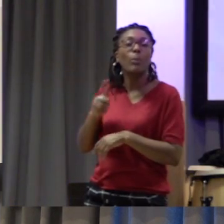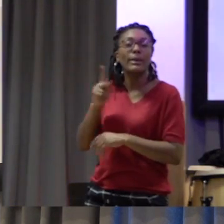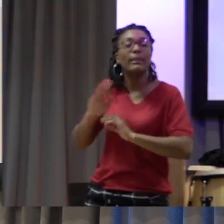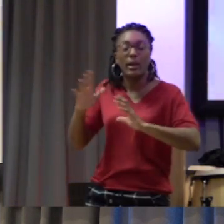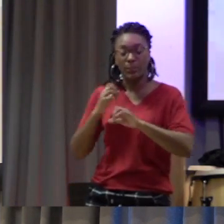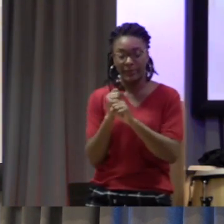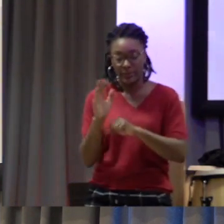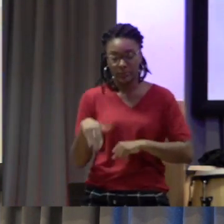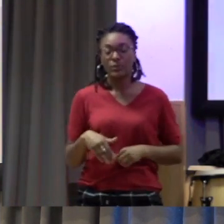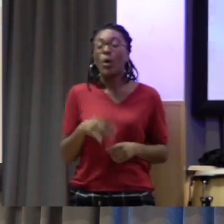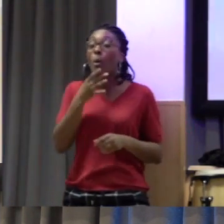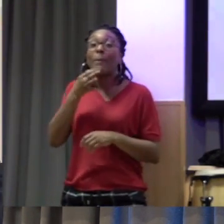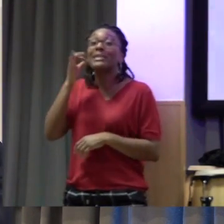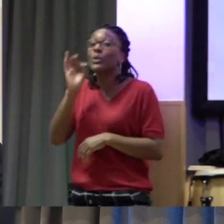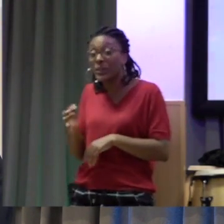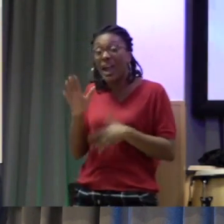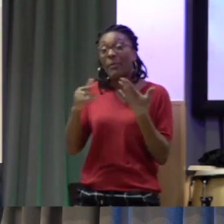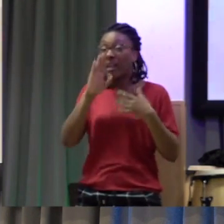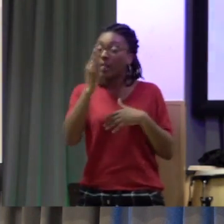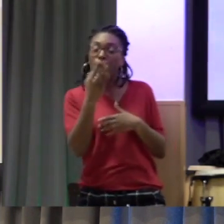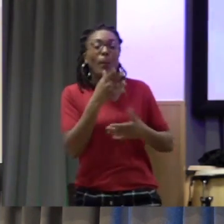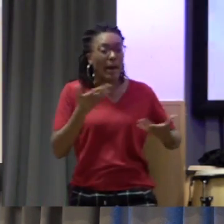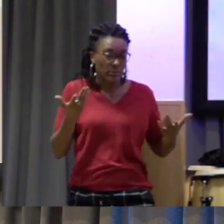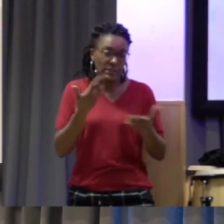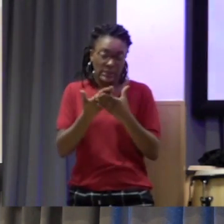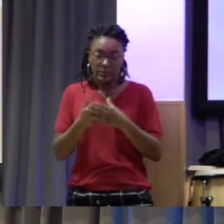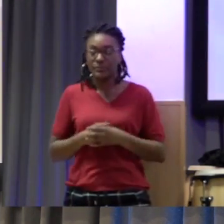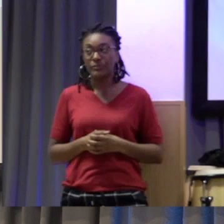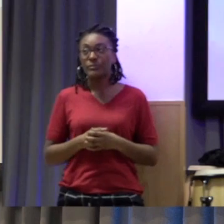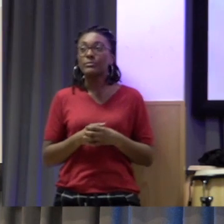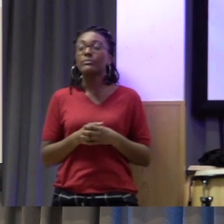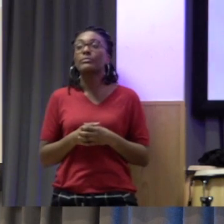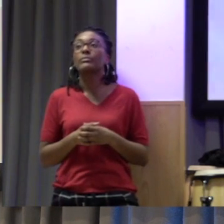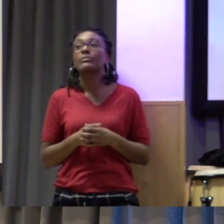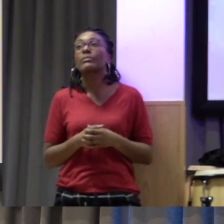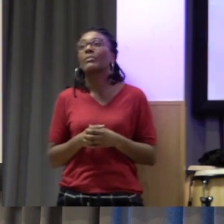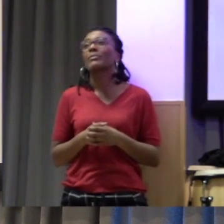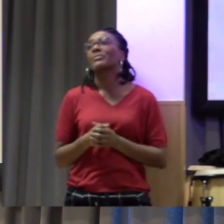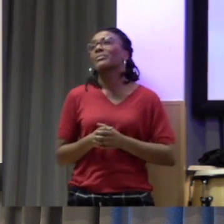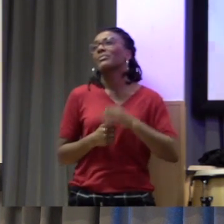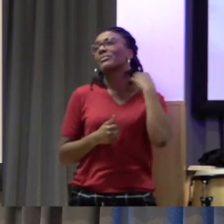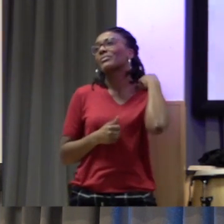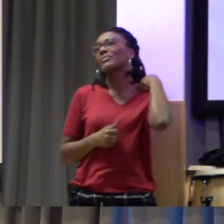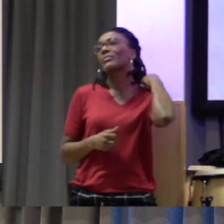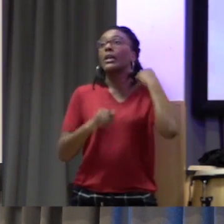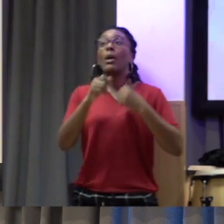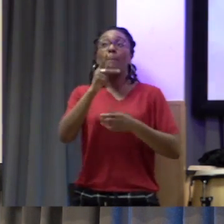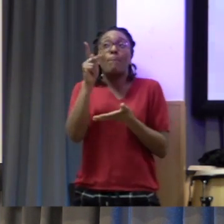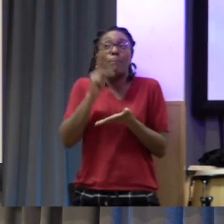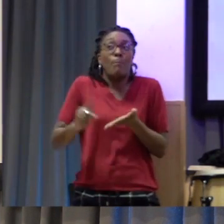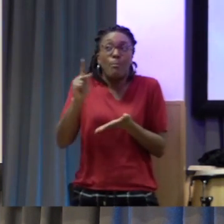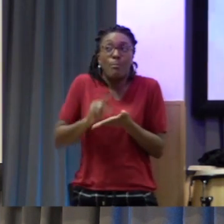dos. Et c'est ce que Paul essaie de s'exprimer dans l'Épître aux Galates. Il exprime